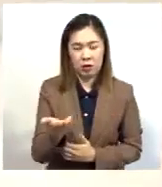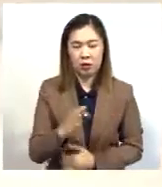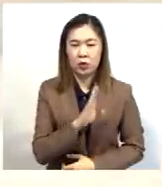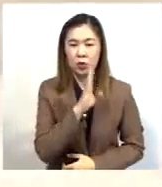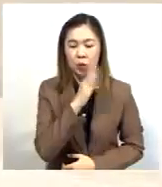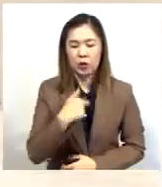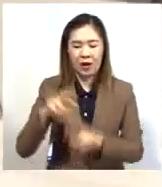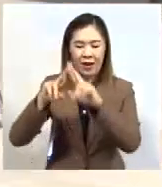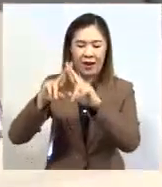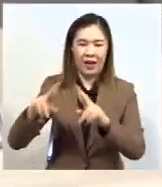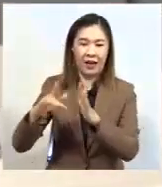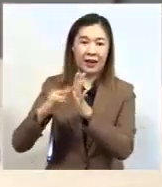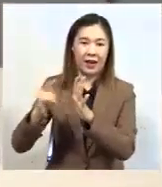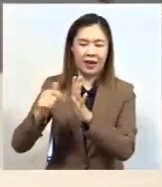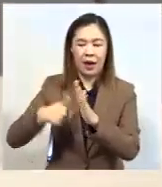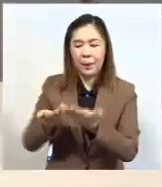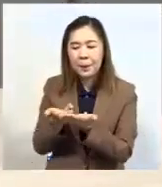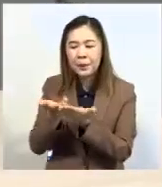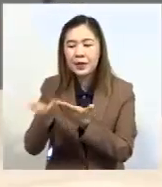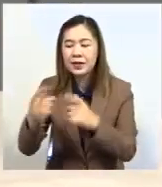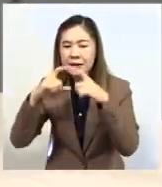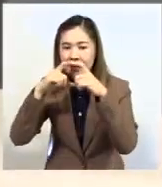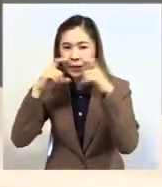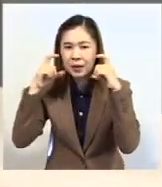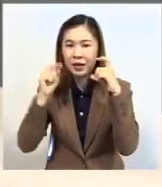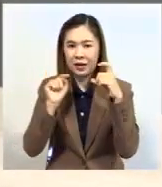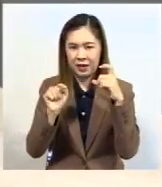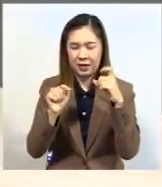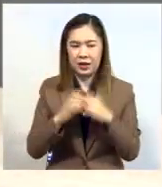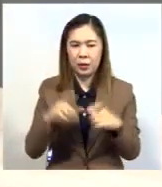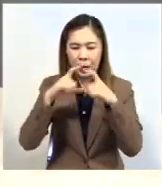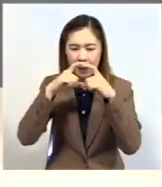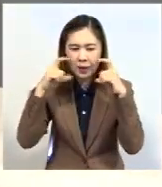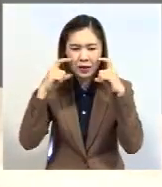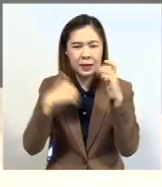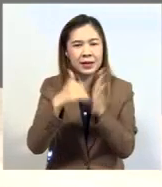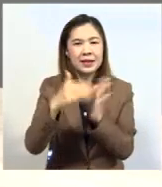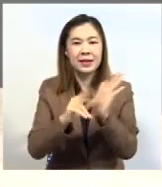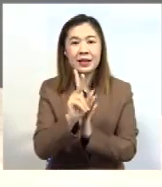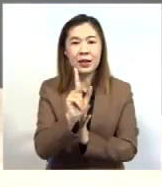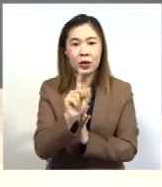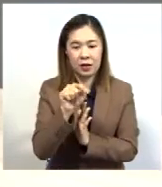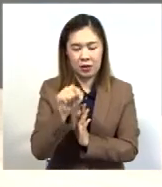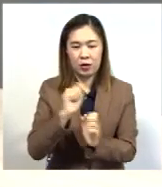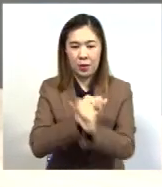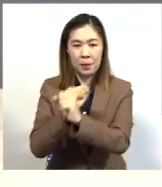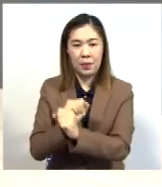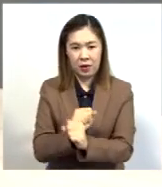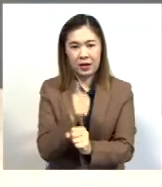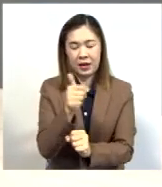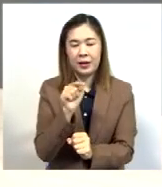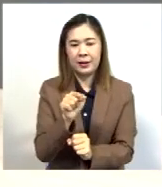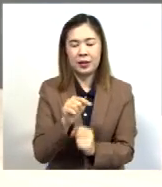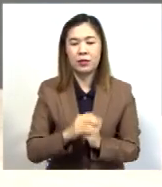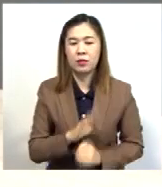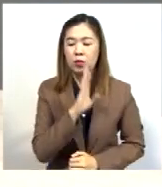าไปที่ร้านขายยาหรือว่าไปหาซื้อหน้ากากอนามัยที่เขาใช้แล้วทิ้งที่เป็นสีเขียวๆที่เราพูดกันว่าสามารถป้องกันโรคได้เนี่ยนะ